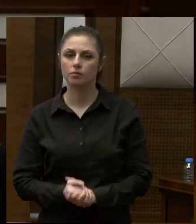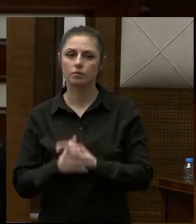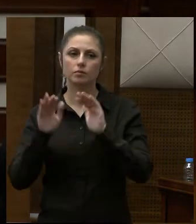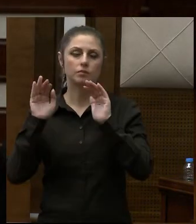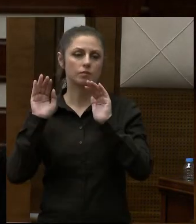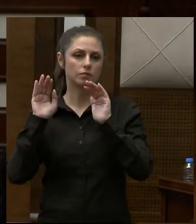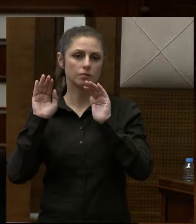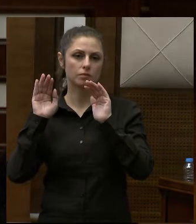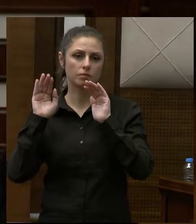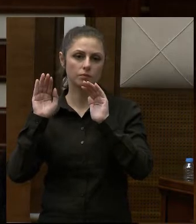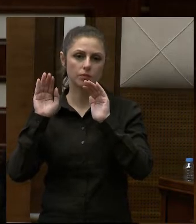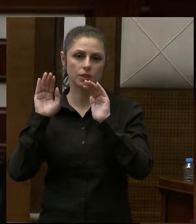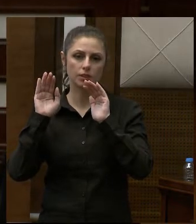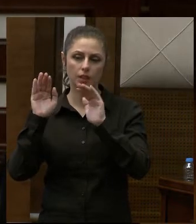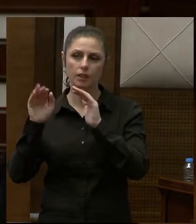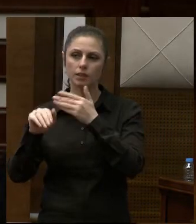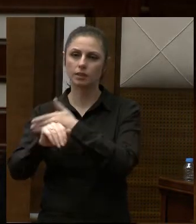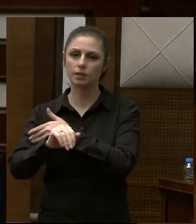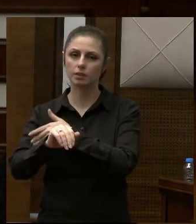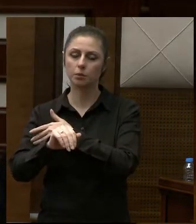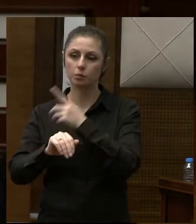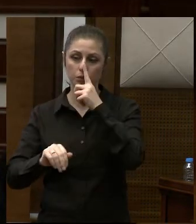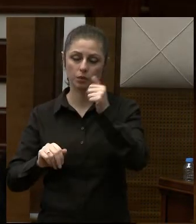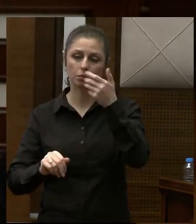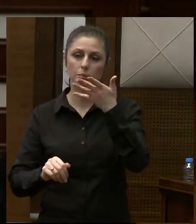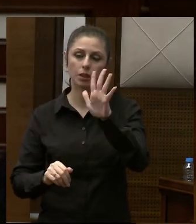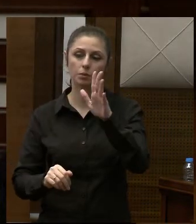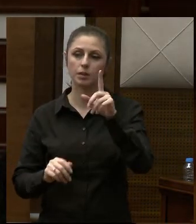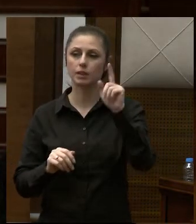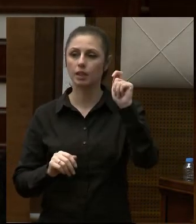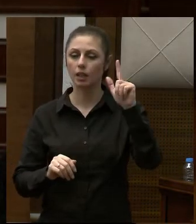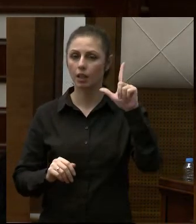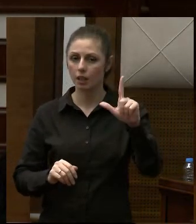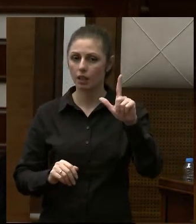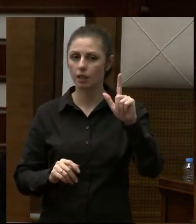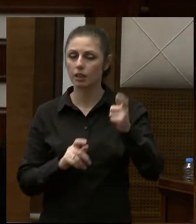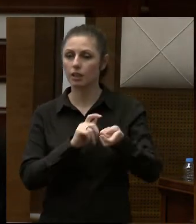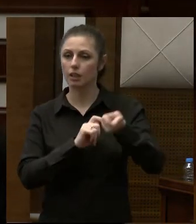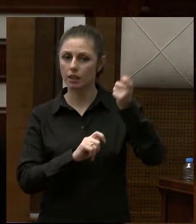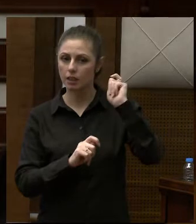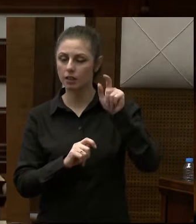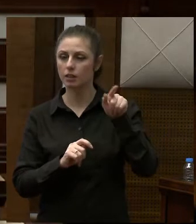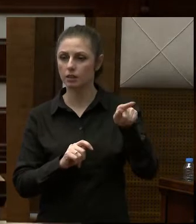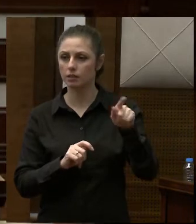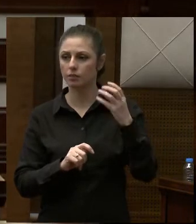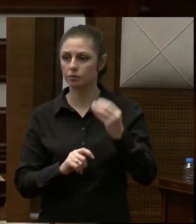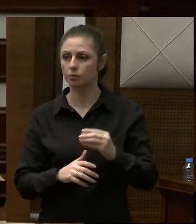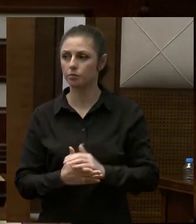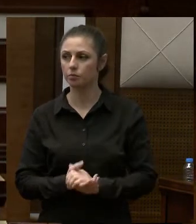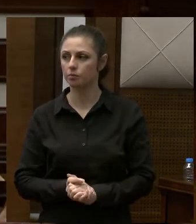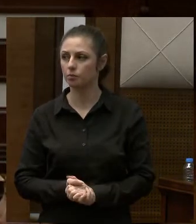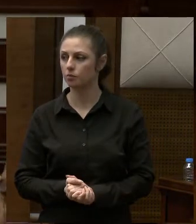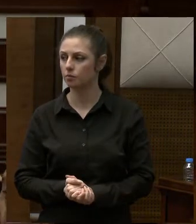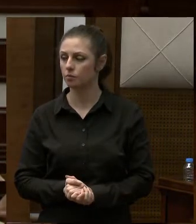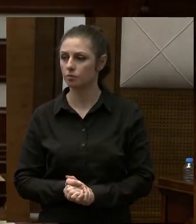Destek Hizmetleri Müdürlüğü'nün talebi üzerine 5000 TL kredi artı faiz olarak kredi kullanılması.